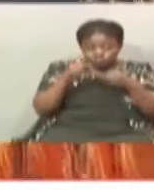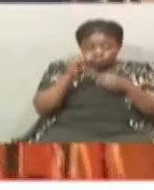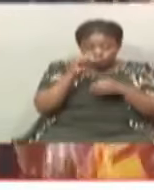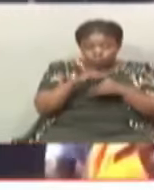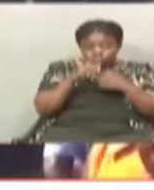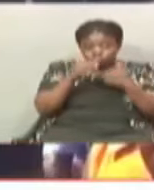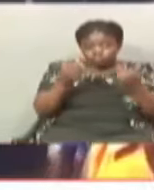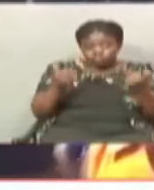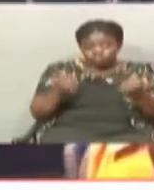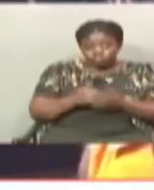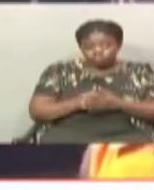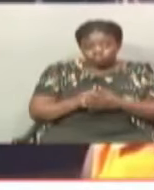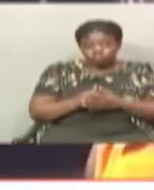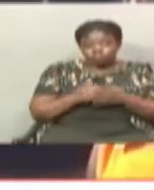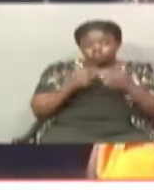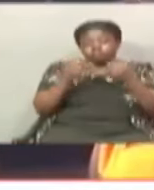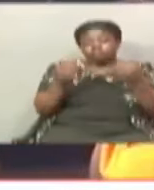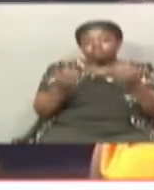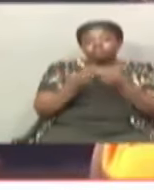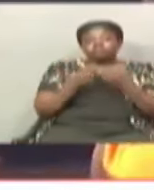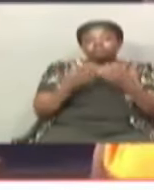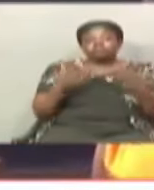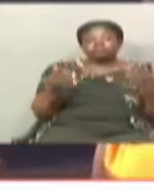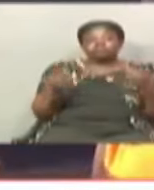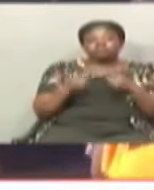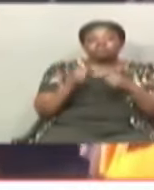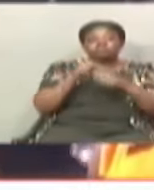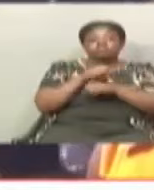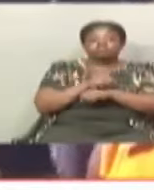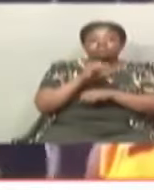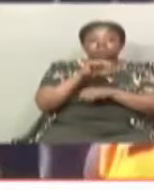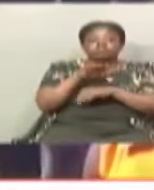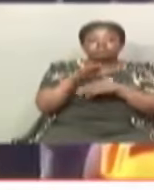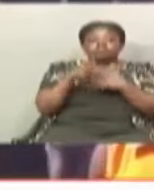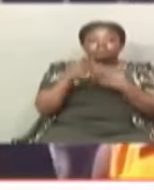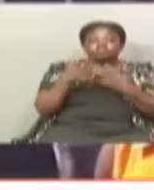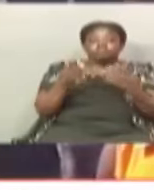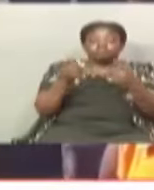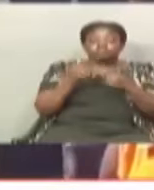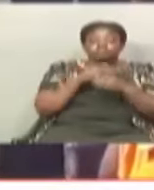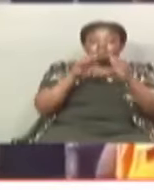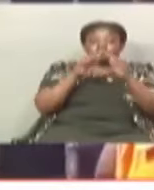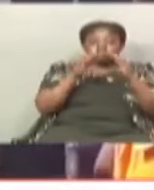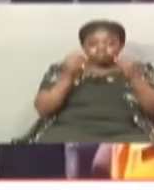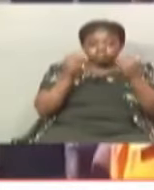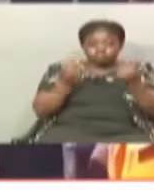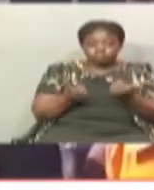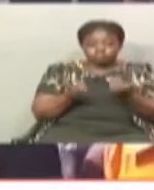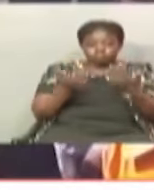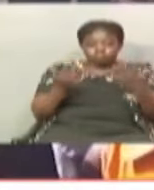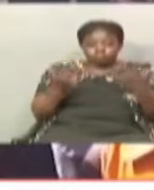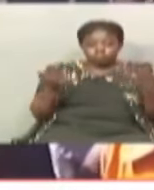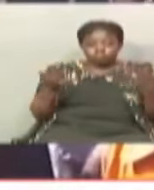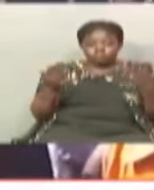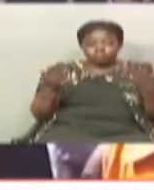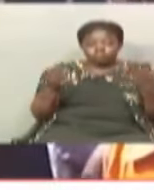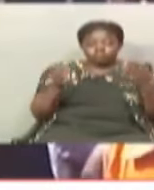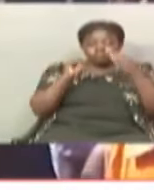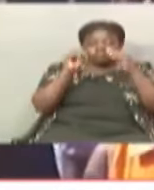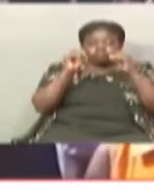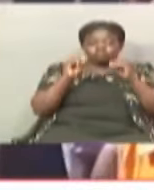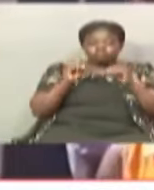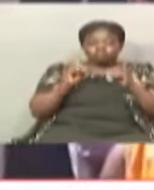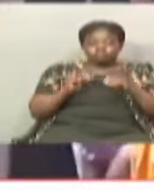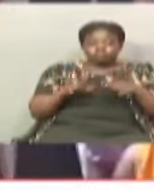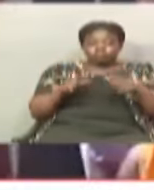abana abana tukabenda banji era esomero lino all the time litambula liva ku level jeriri ku yaja ku level ine tuna basomesa